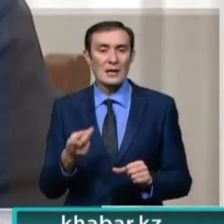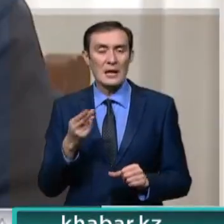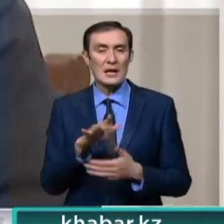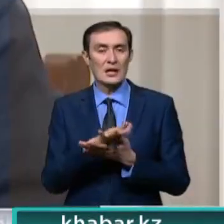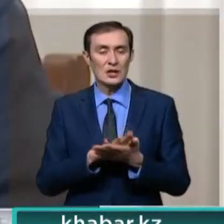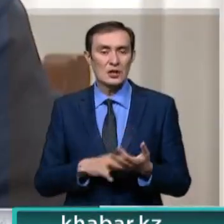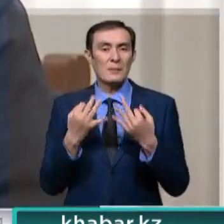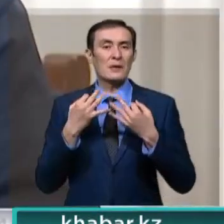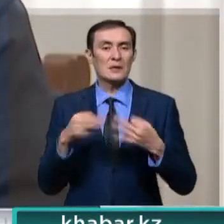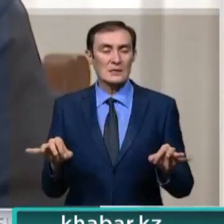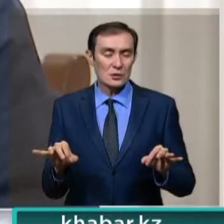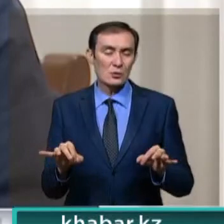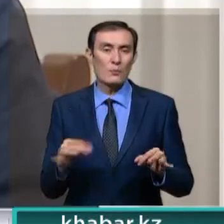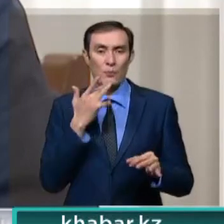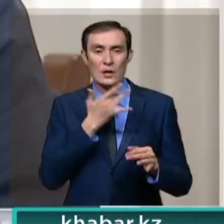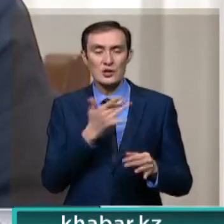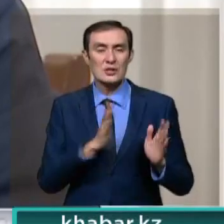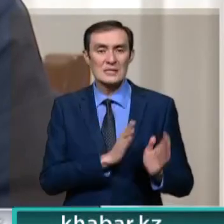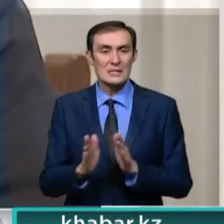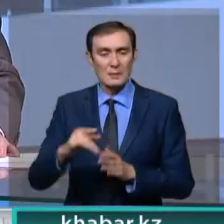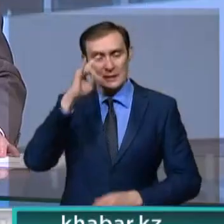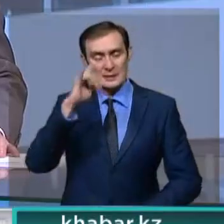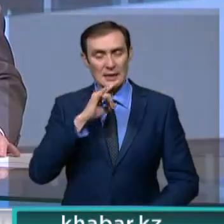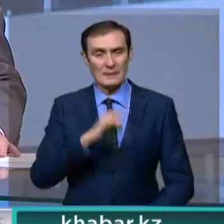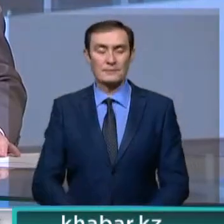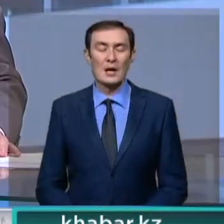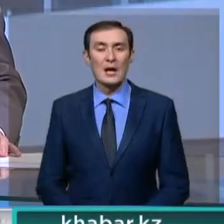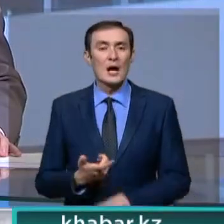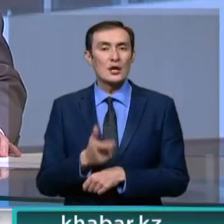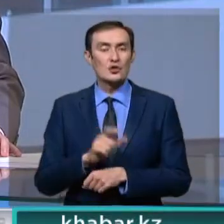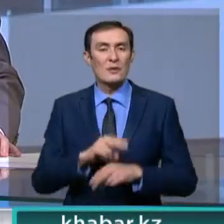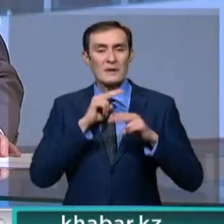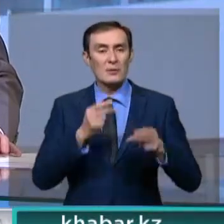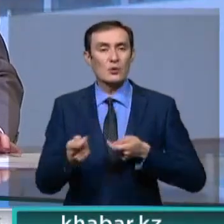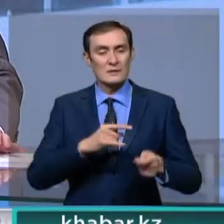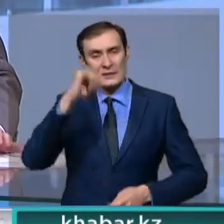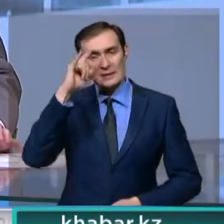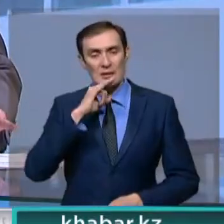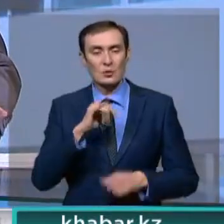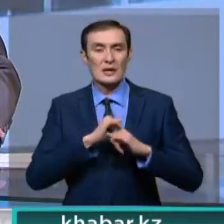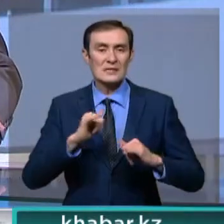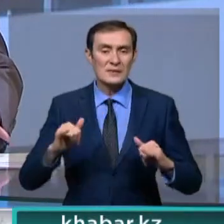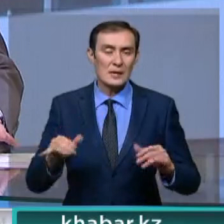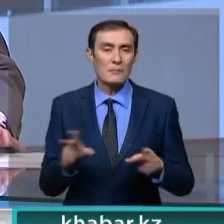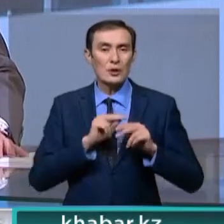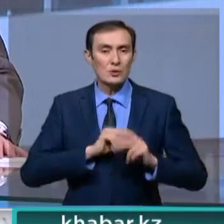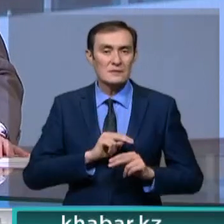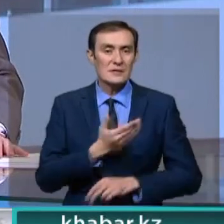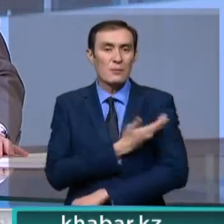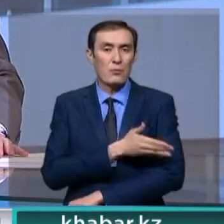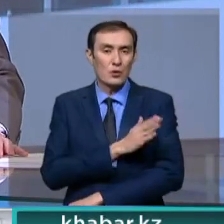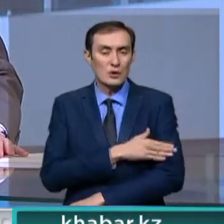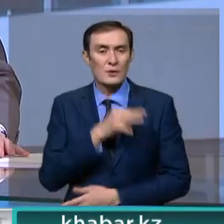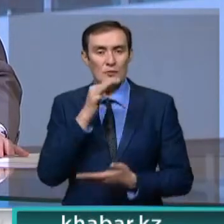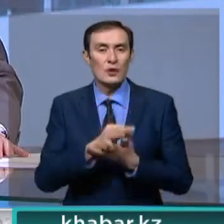дальнейшую демократизацию политической системы Казахстана. Особое внимание руководства Казахстана к развитию всестороннего партнерства с